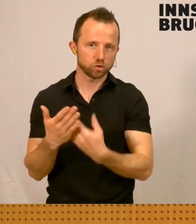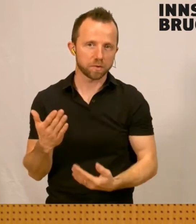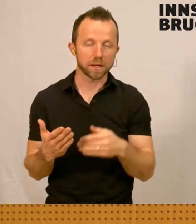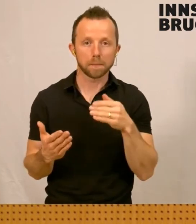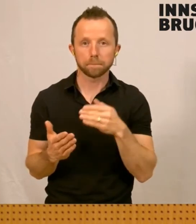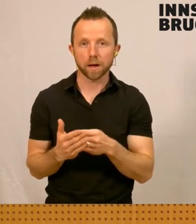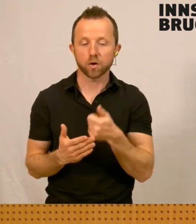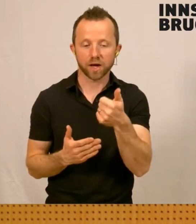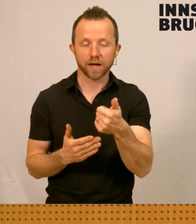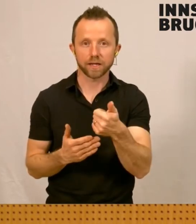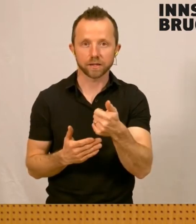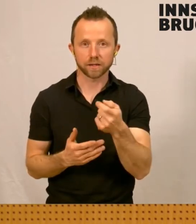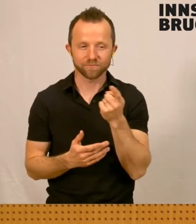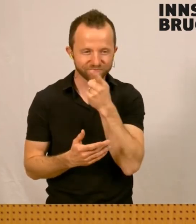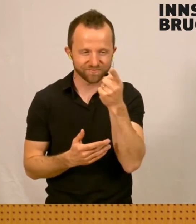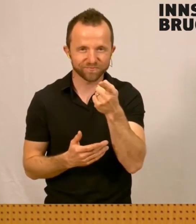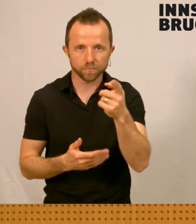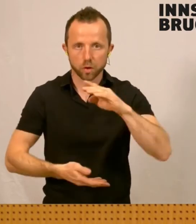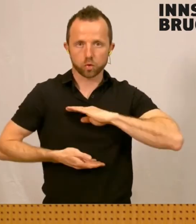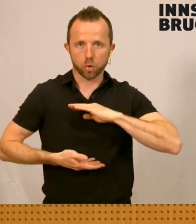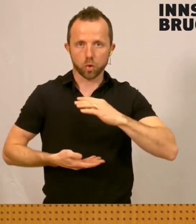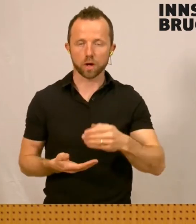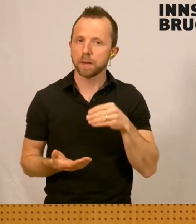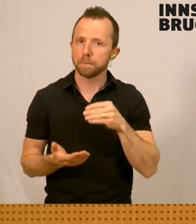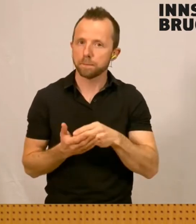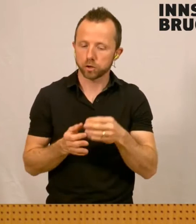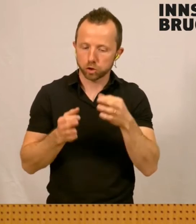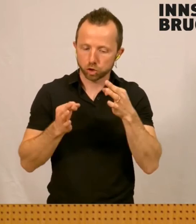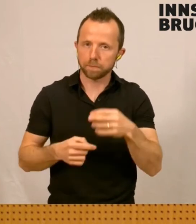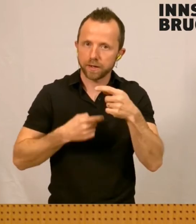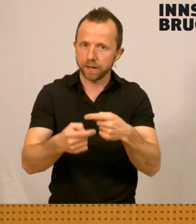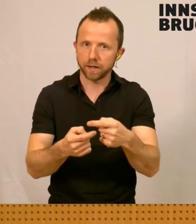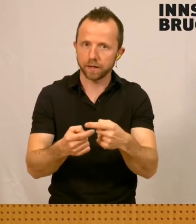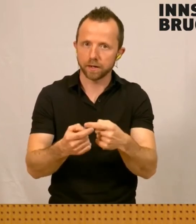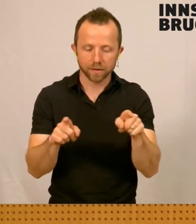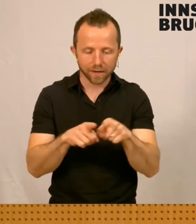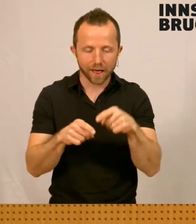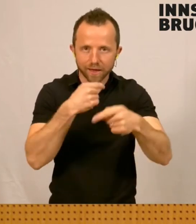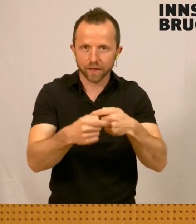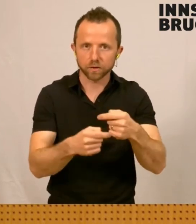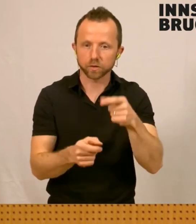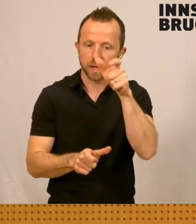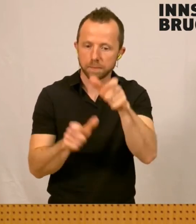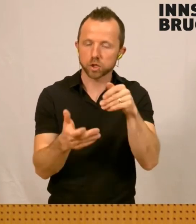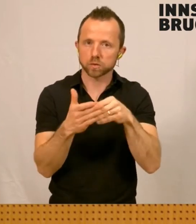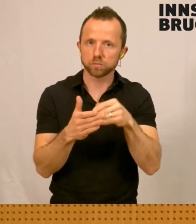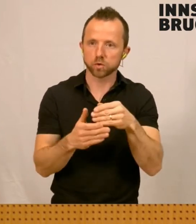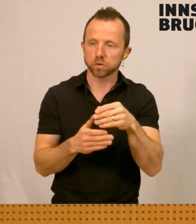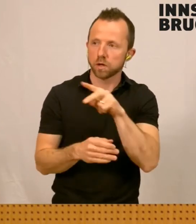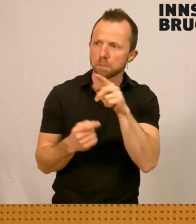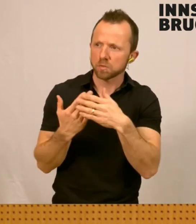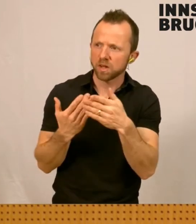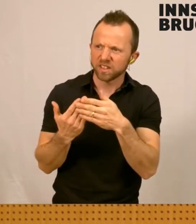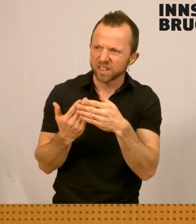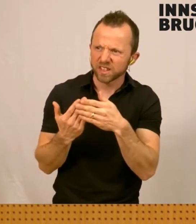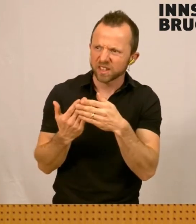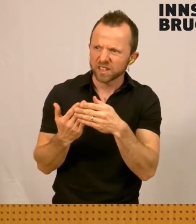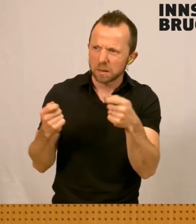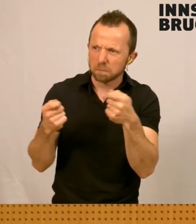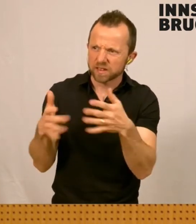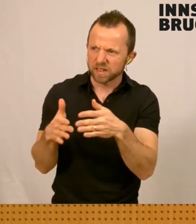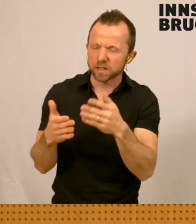Tor. Man braucht vor allem Kontinuität, denn die Menschen registrieren, wenn sie fehlt. Man